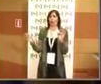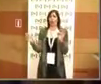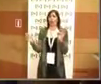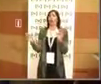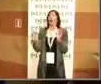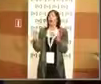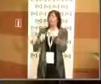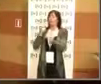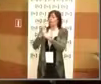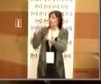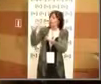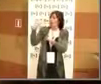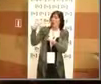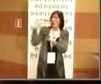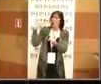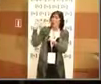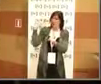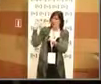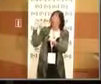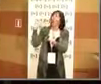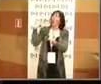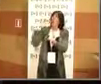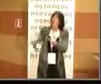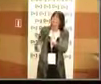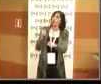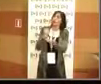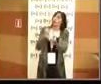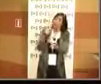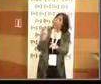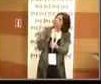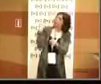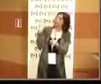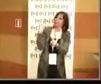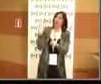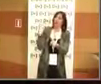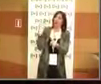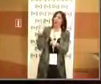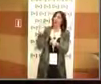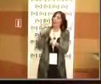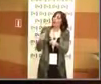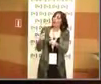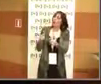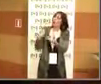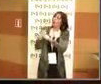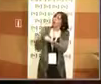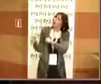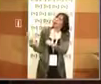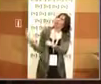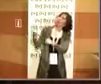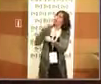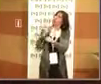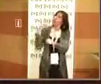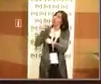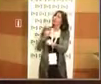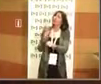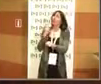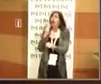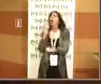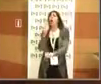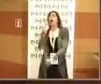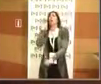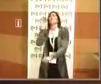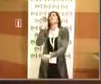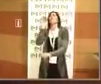La storia, dunque, a questo dobbiamo guardare. Ci sta indicando, guardando al futuro,